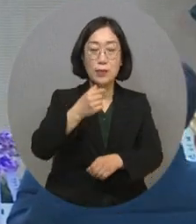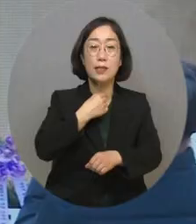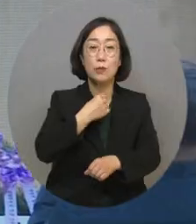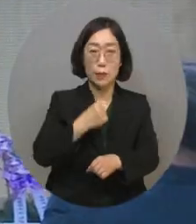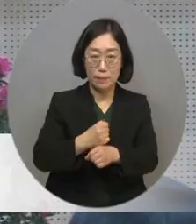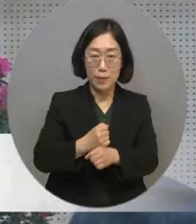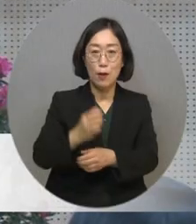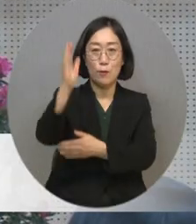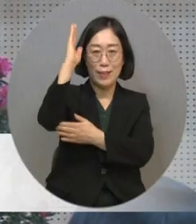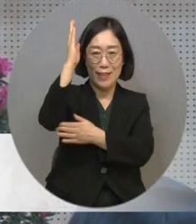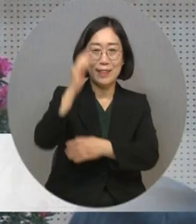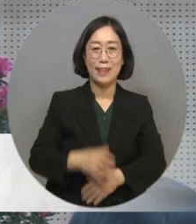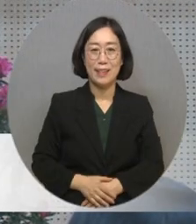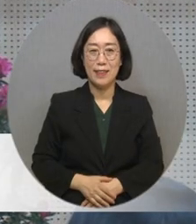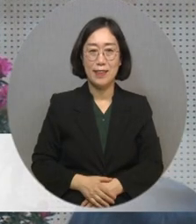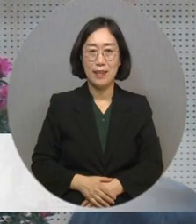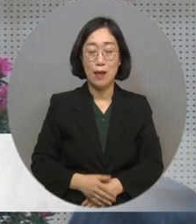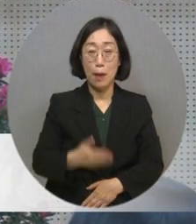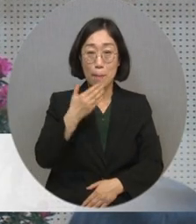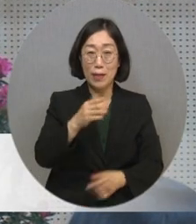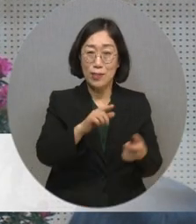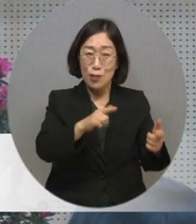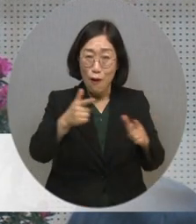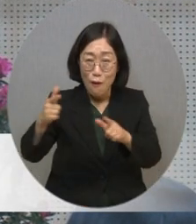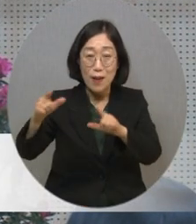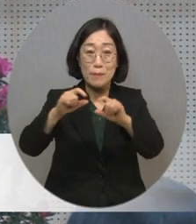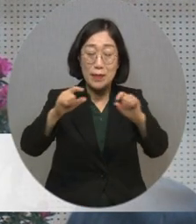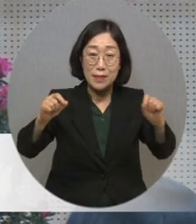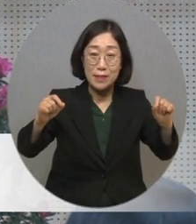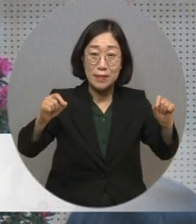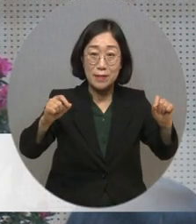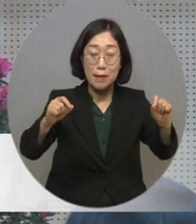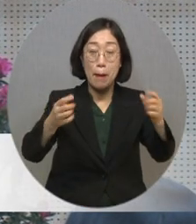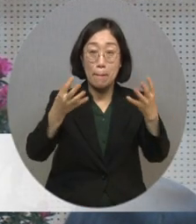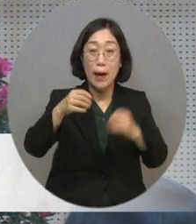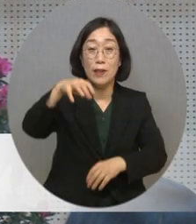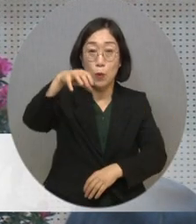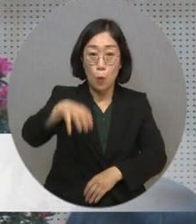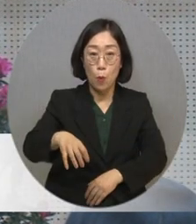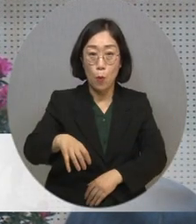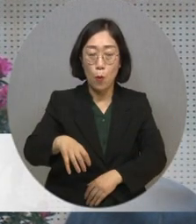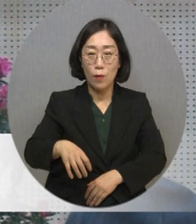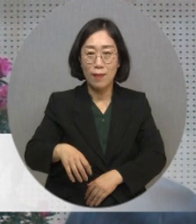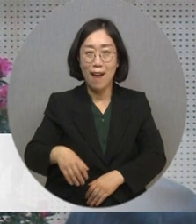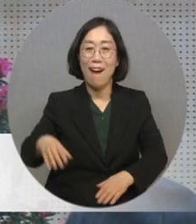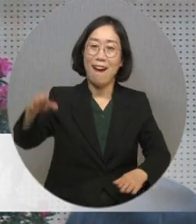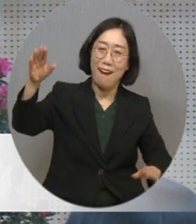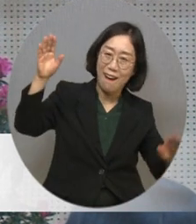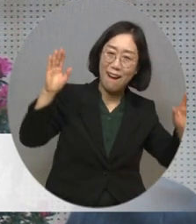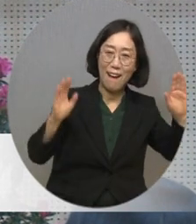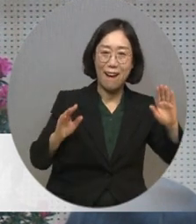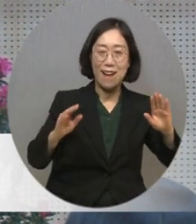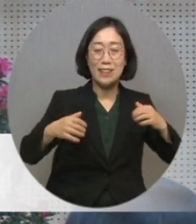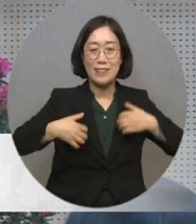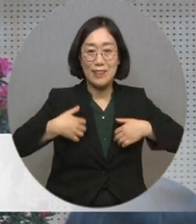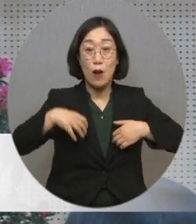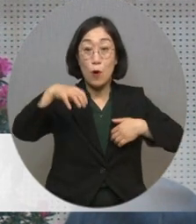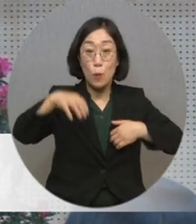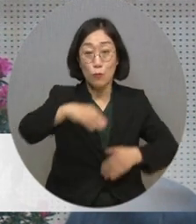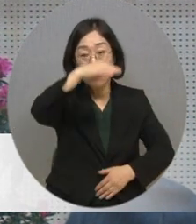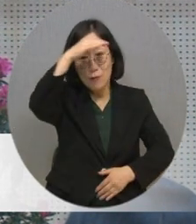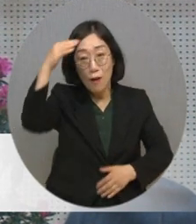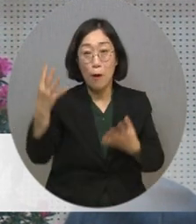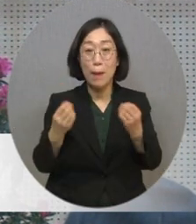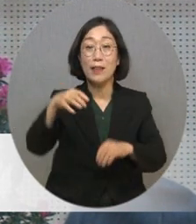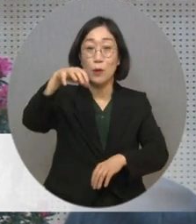밝혔습니다. 만난 곳 넘쳐나는 먹거리 시장, 어깨춤이 절로 나오는 흥겨운 줄거리가 있는